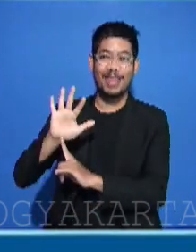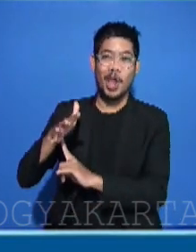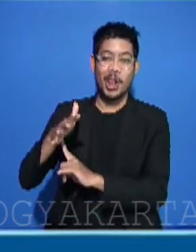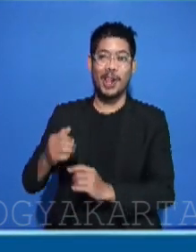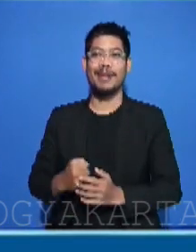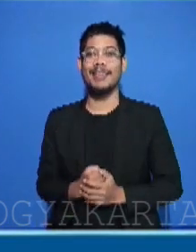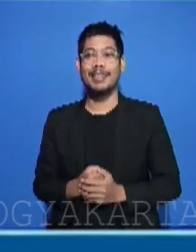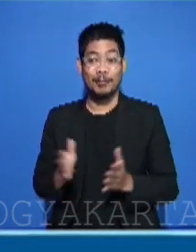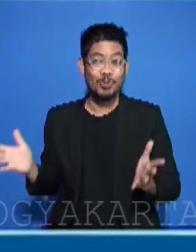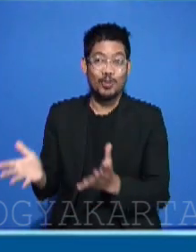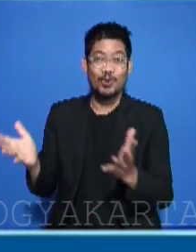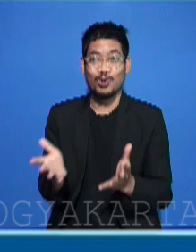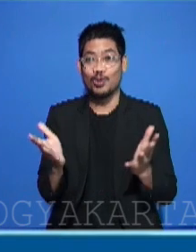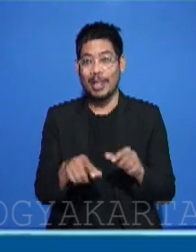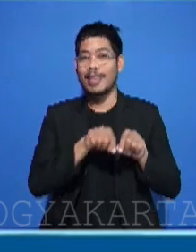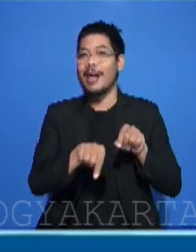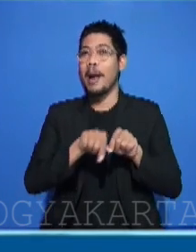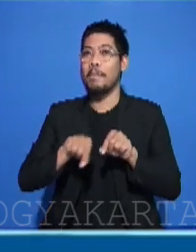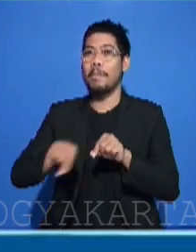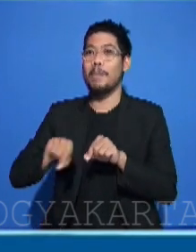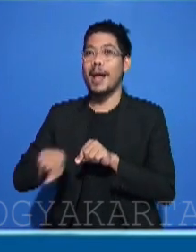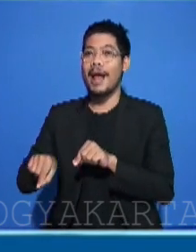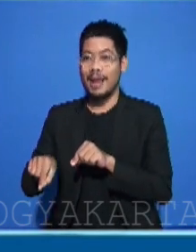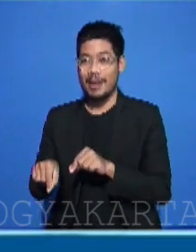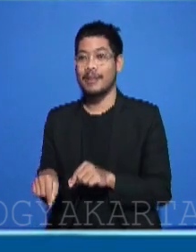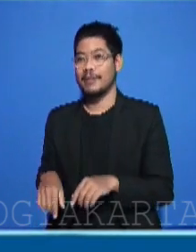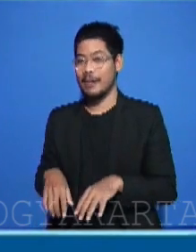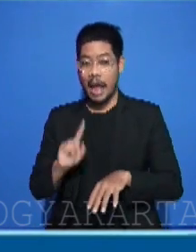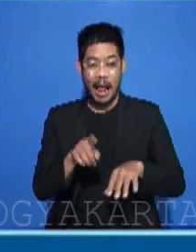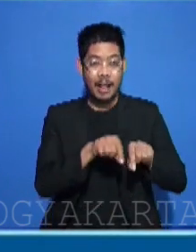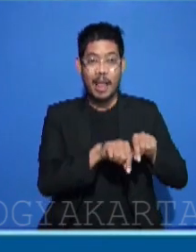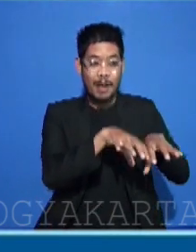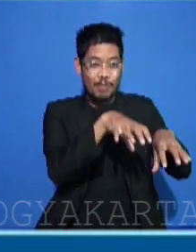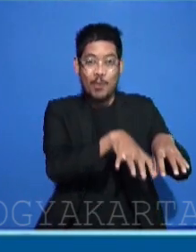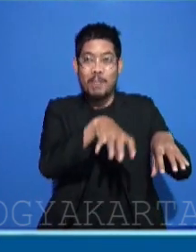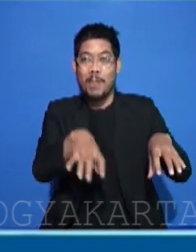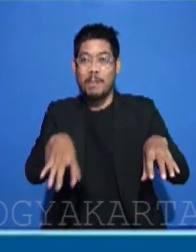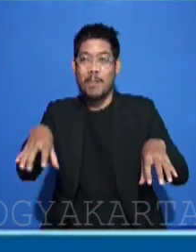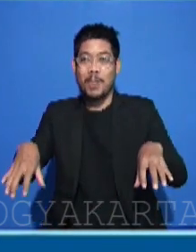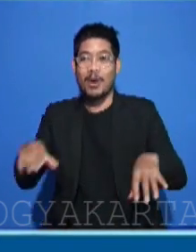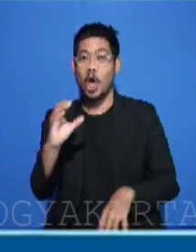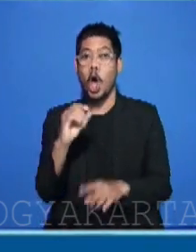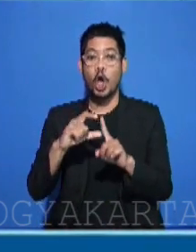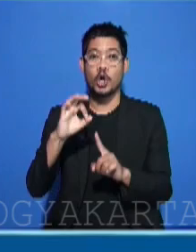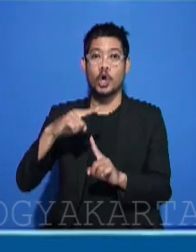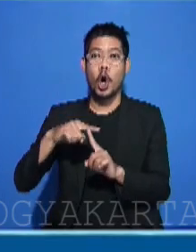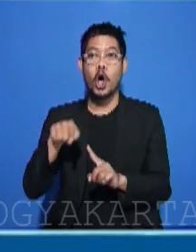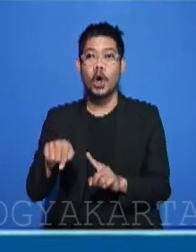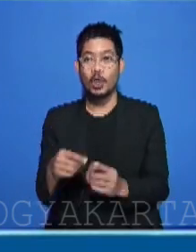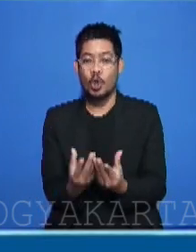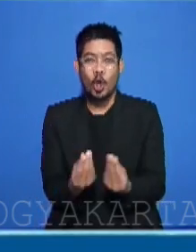tanaman menikung Tening lahan olah tetanen tanaman odot tesih tunggal jenis kalian suket gajah